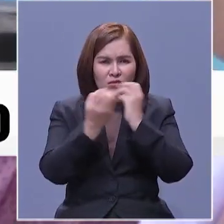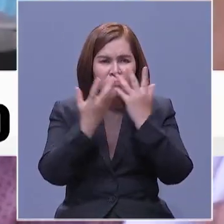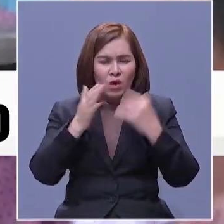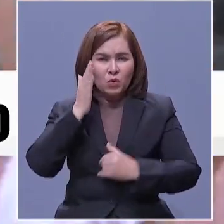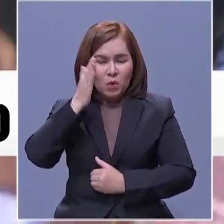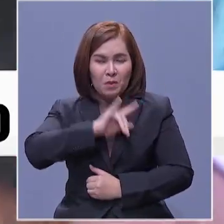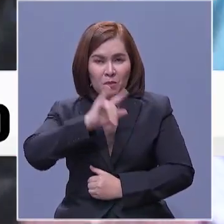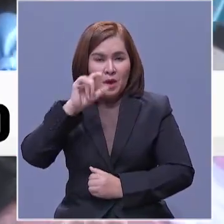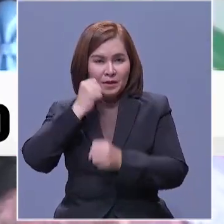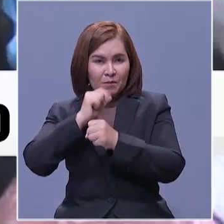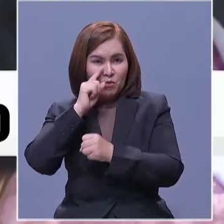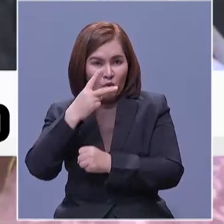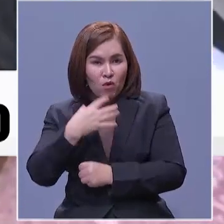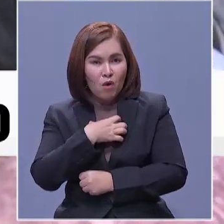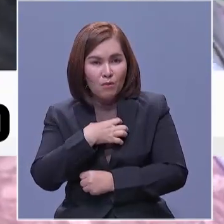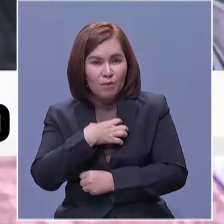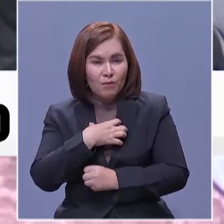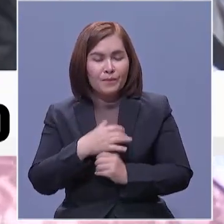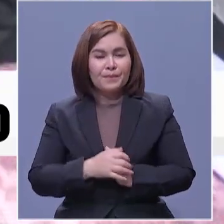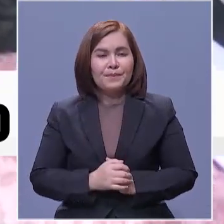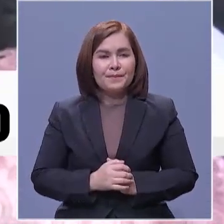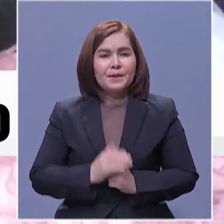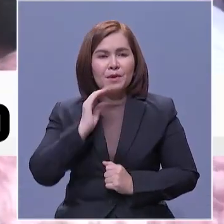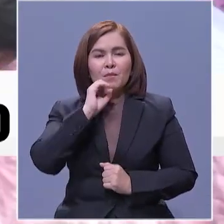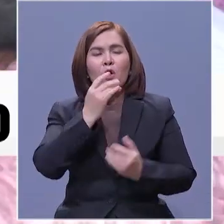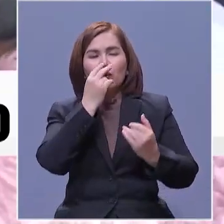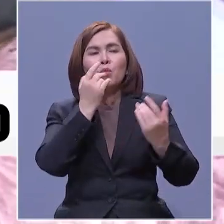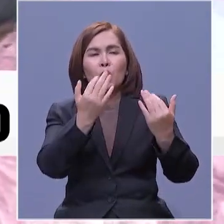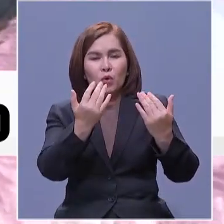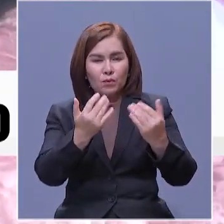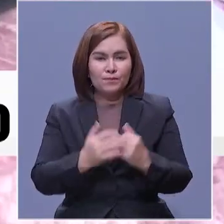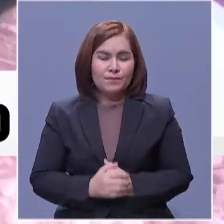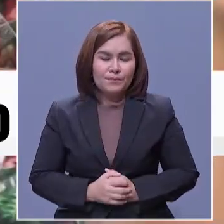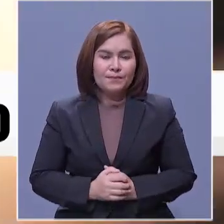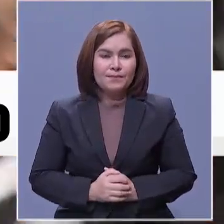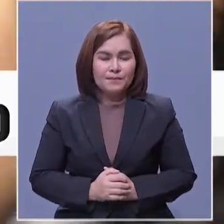อยากกลับไปทำงานที่นู่นต่อไห ม คุณวิมานบอกว่าขอชั่งใจดูก่อนนะครับ